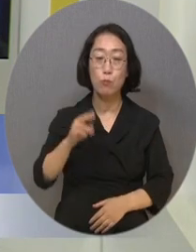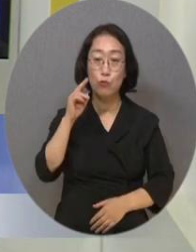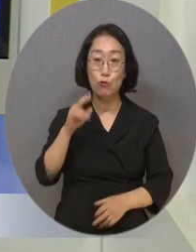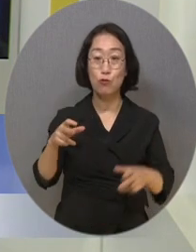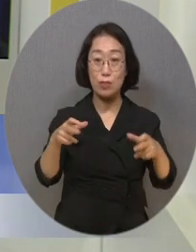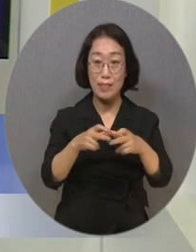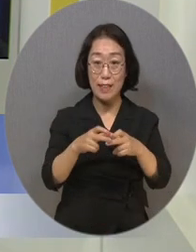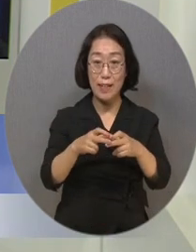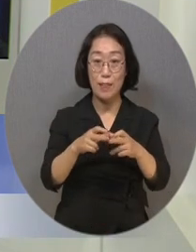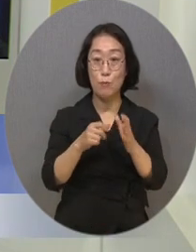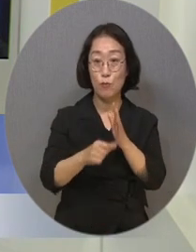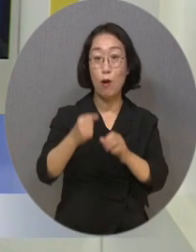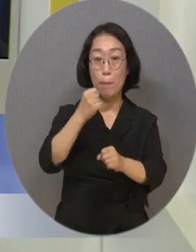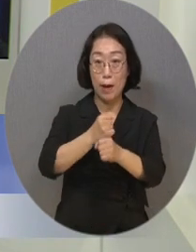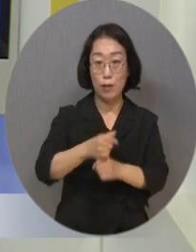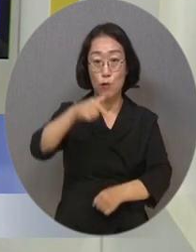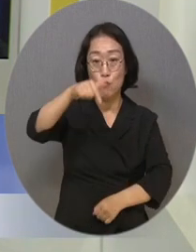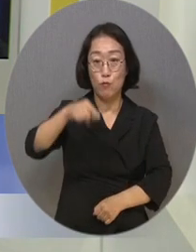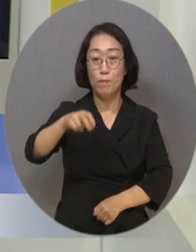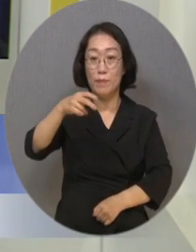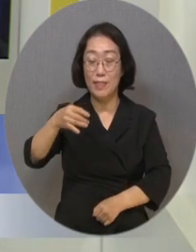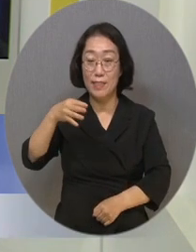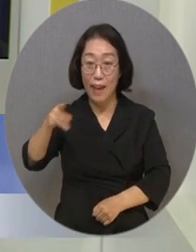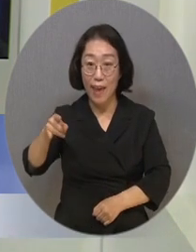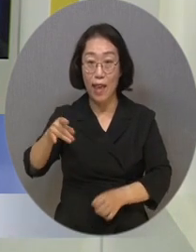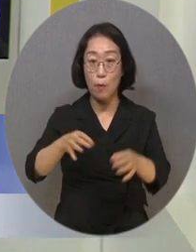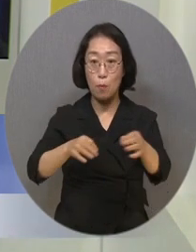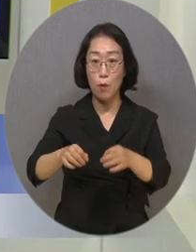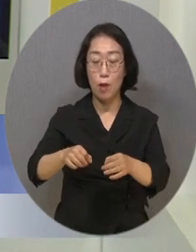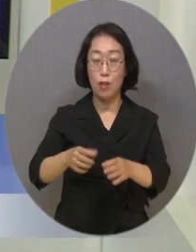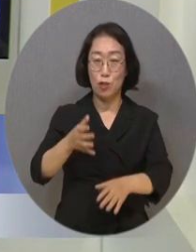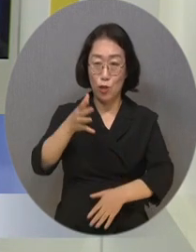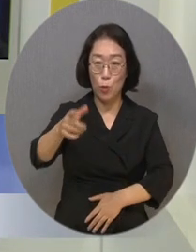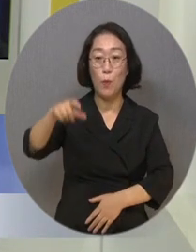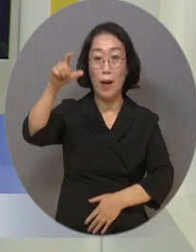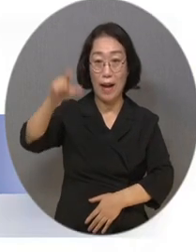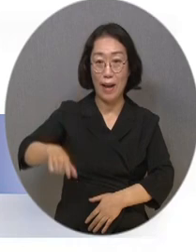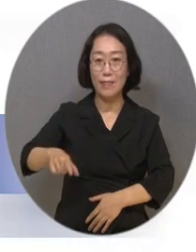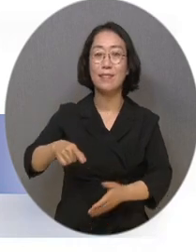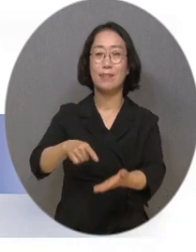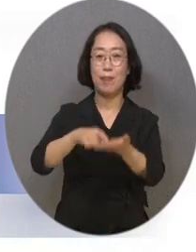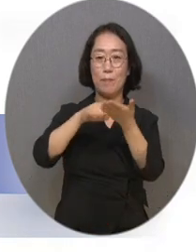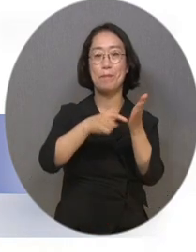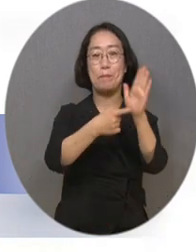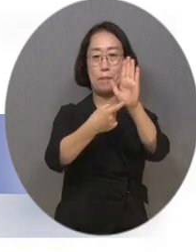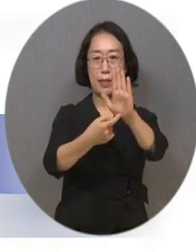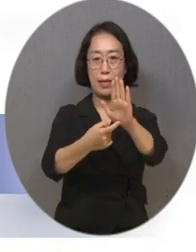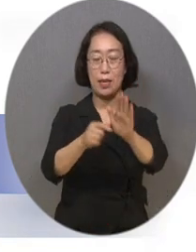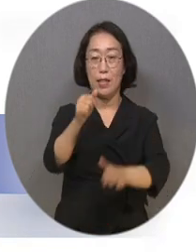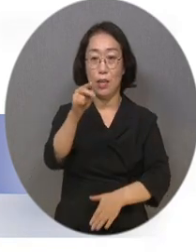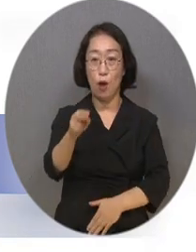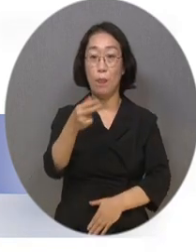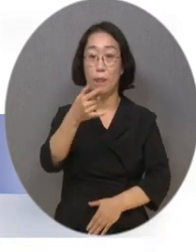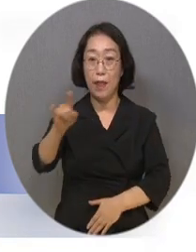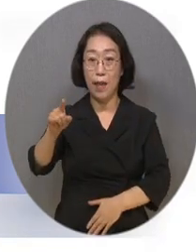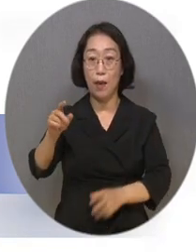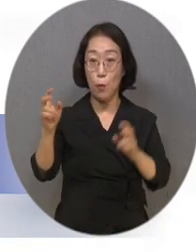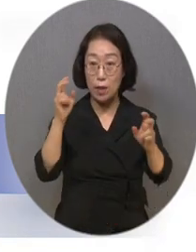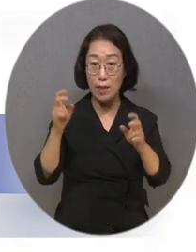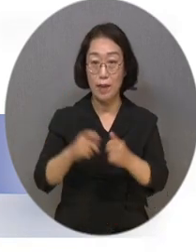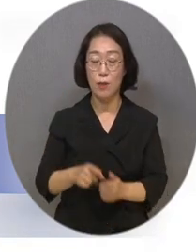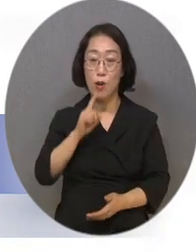생산품을 판매하는이 꿈들의 쇼핑몰 전용카드가 출시했다는 소식입니다 현대카드에서만 해당